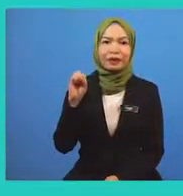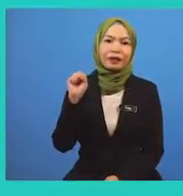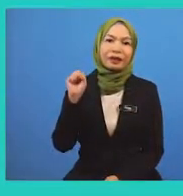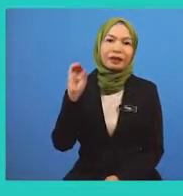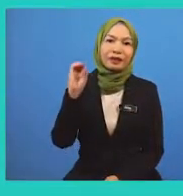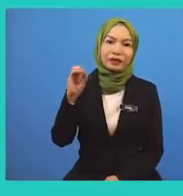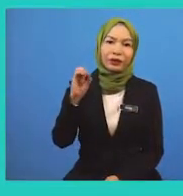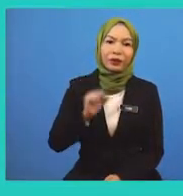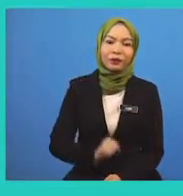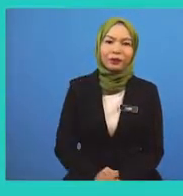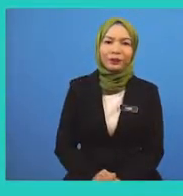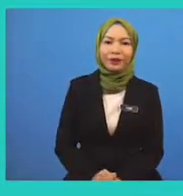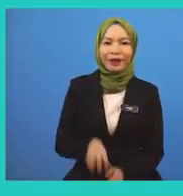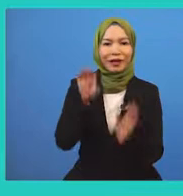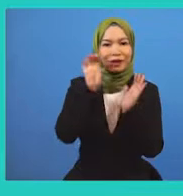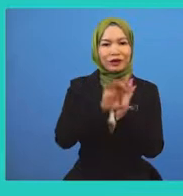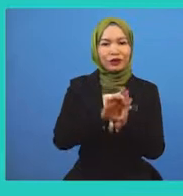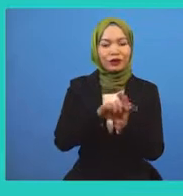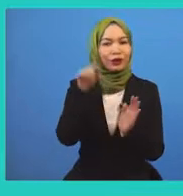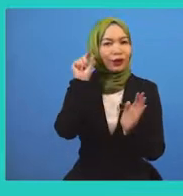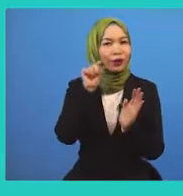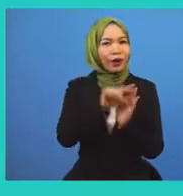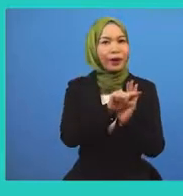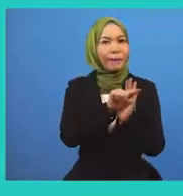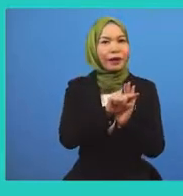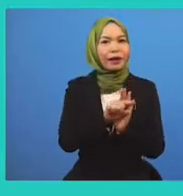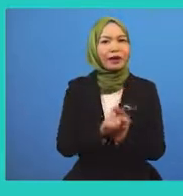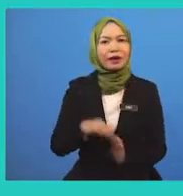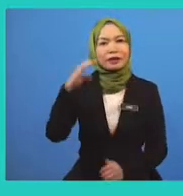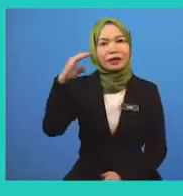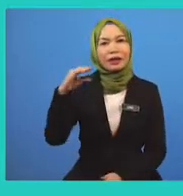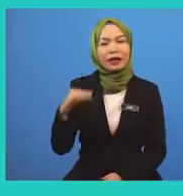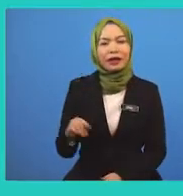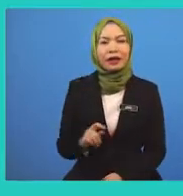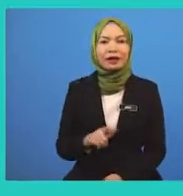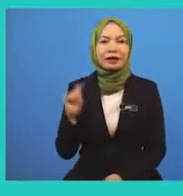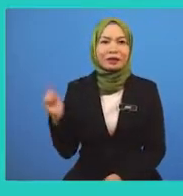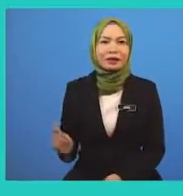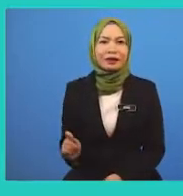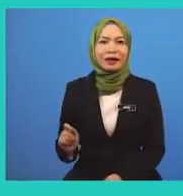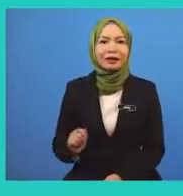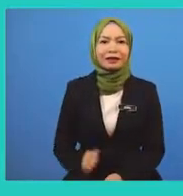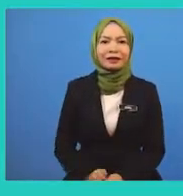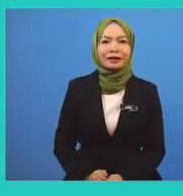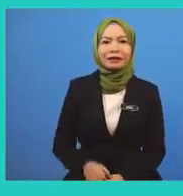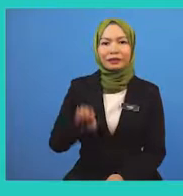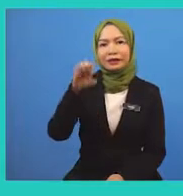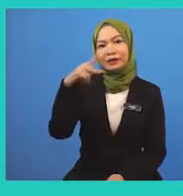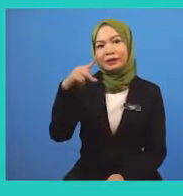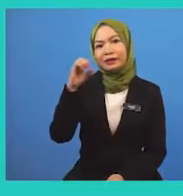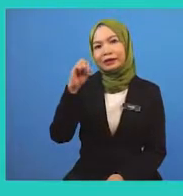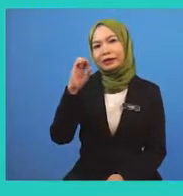salah satu contoh gambar rajah aras tenaga untuk tindak balas eksotermik yang berlaku